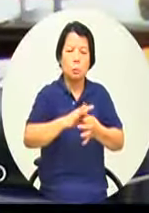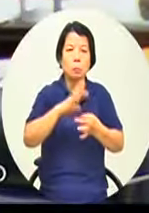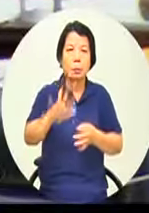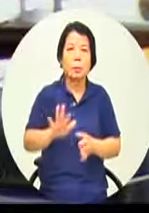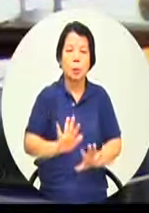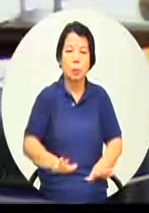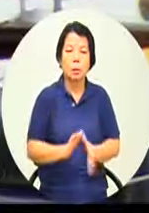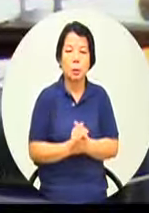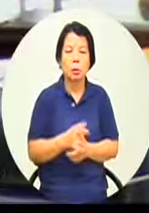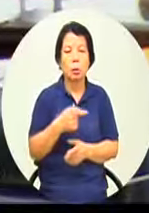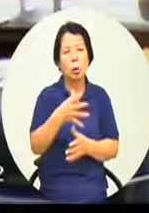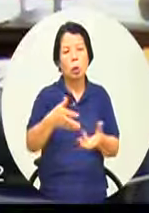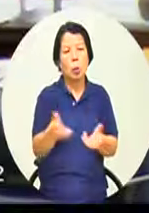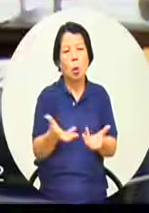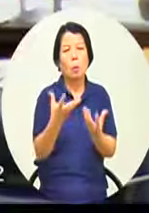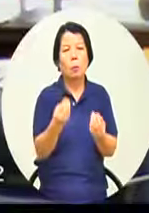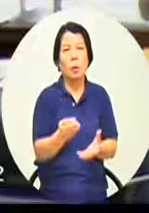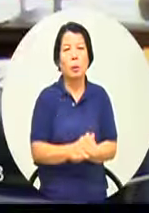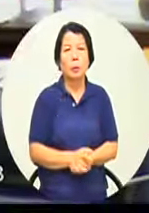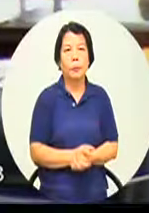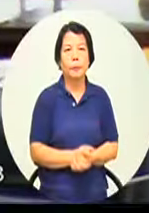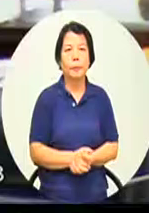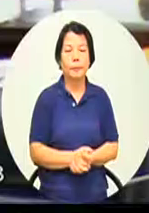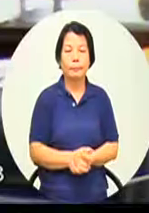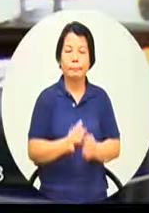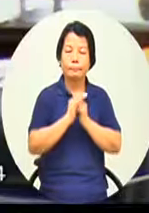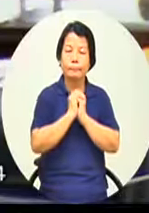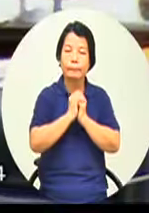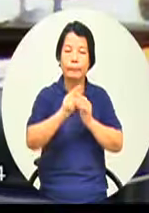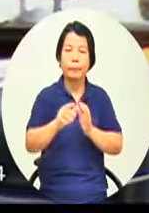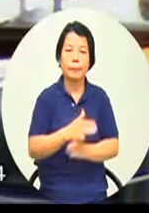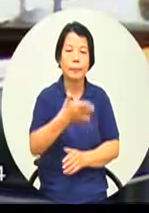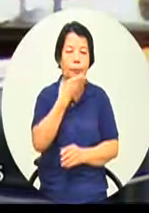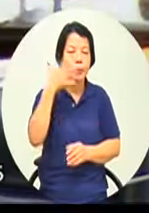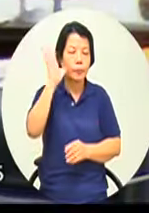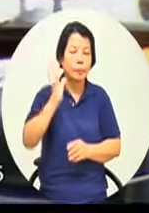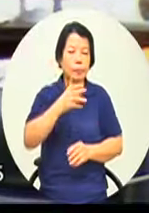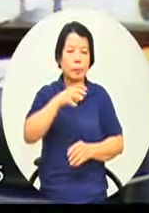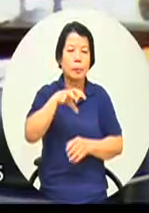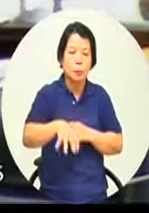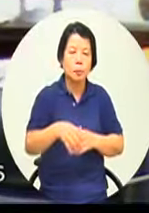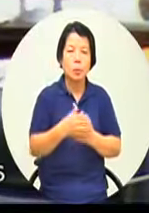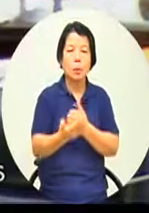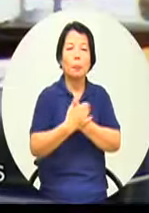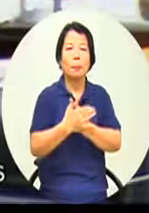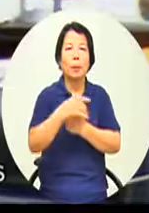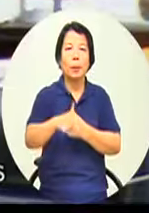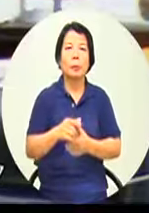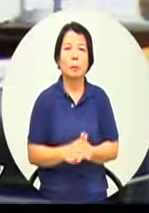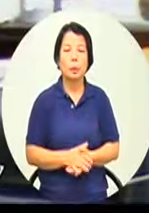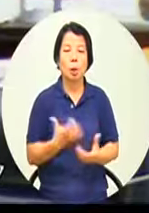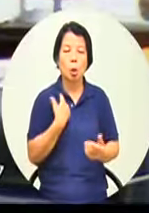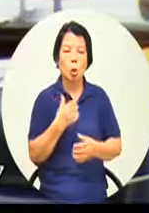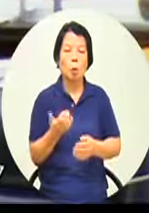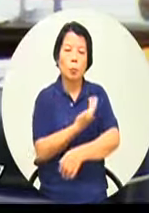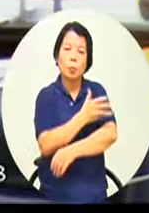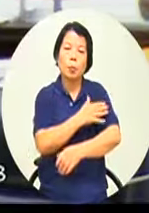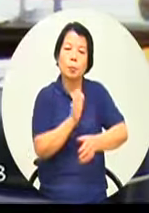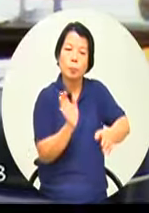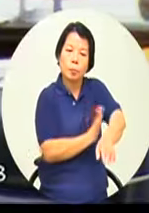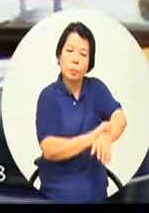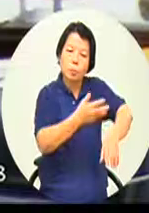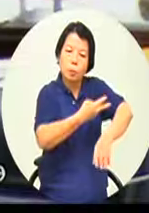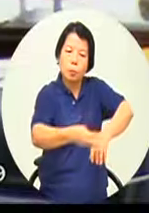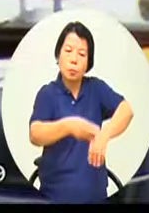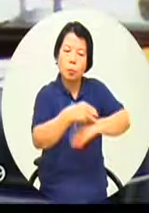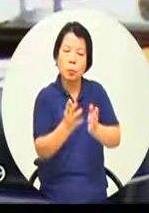今嘛无动无静吼，啊，所以可能要拜托我们水利局这边帮忙一下、哦。不管是侧沟也好，或者是那